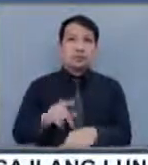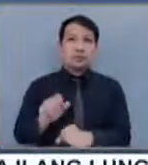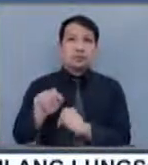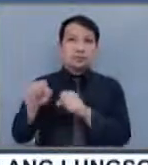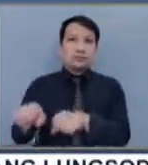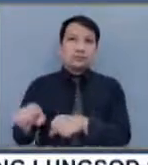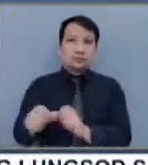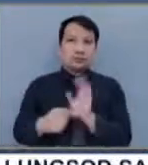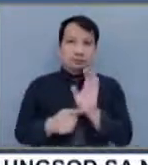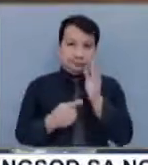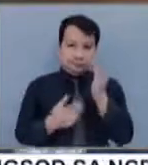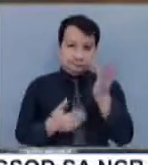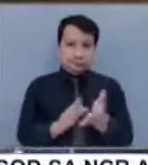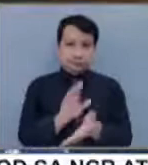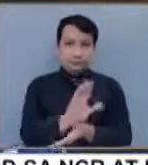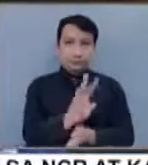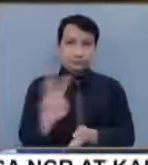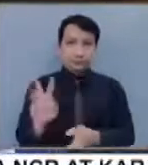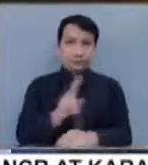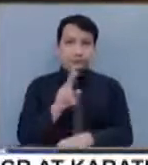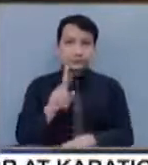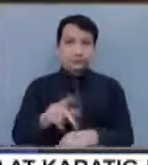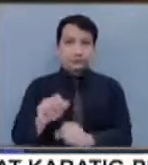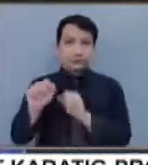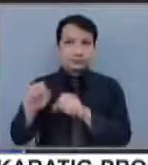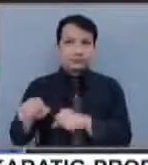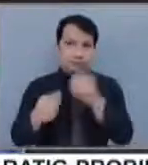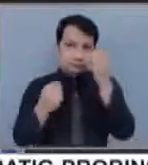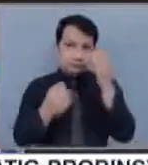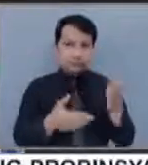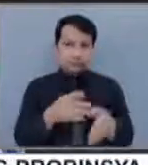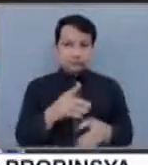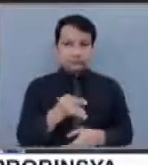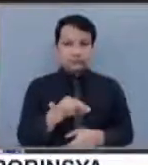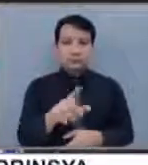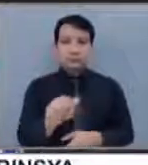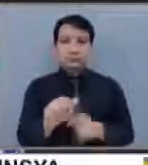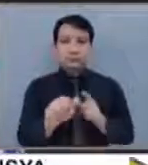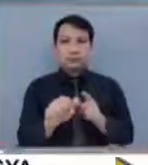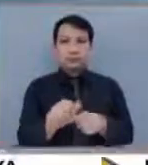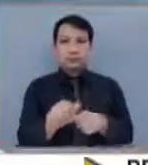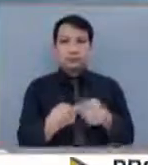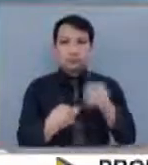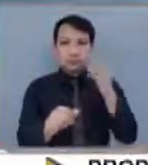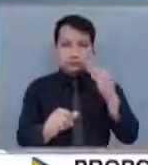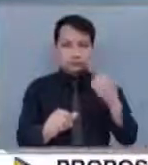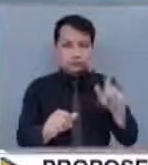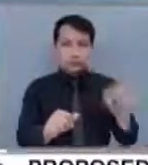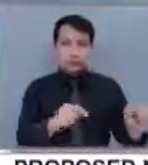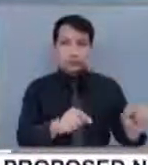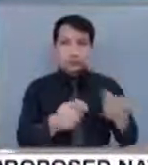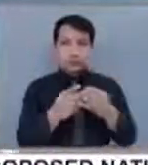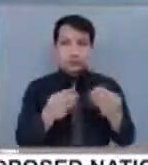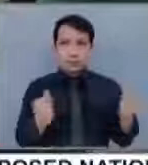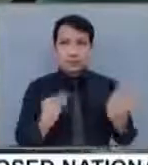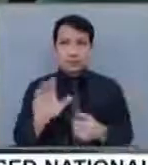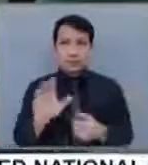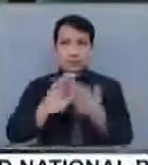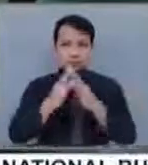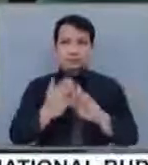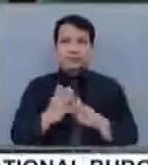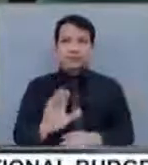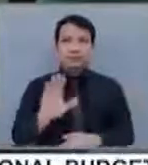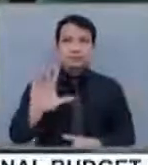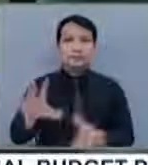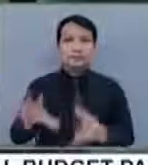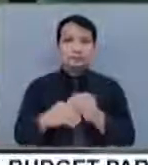Task Force of the West Philippine Sea, sinabi ni Foreign Affairs Secretary Luis Enrique Manalo na ang pagresolba sa mapayapang paraan ang